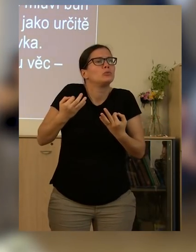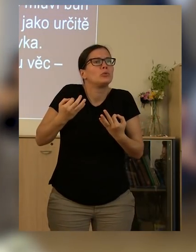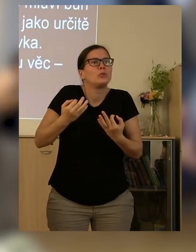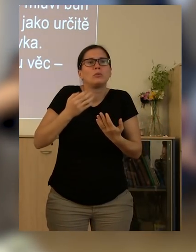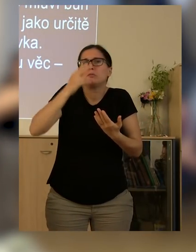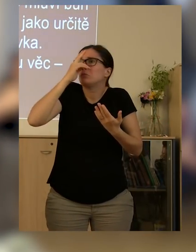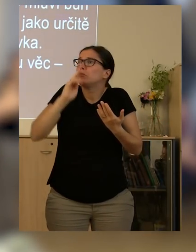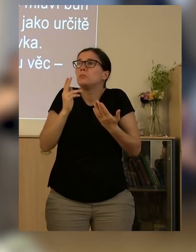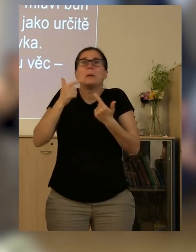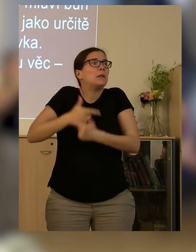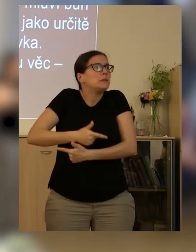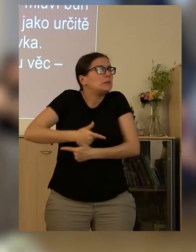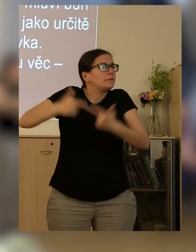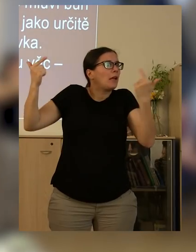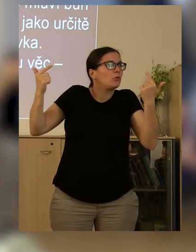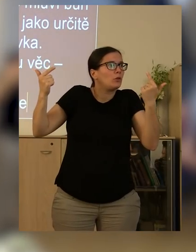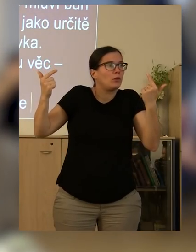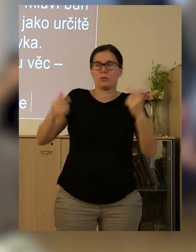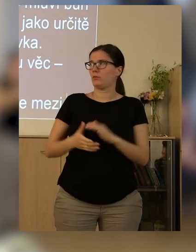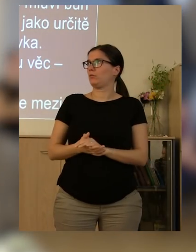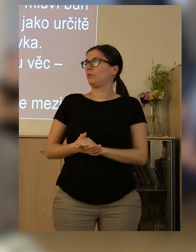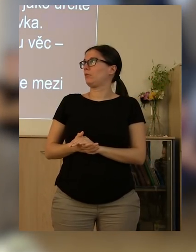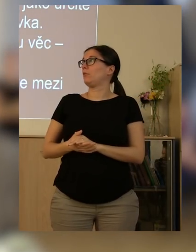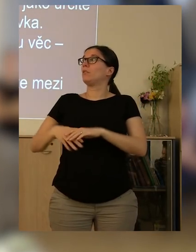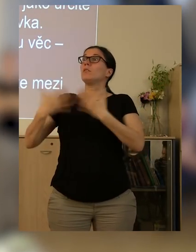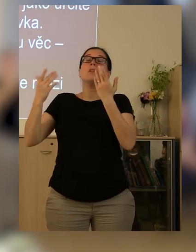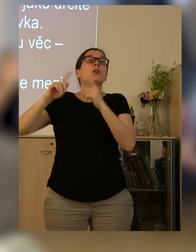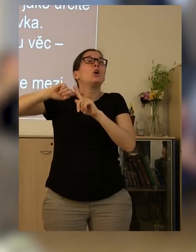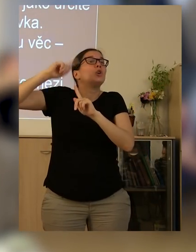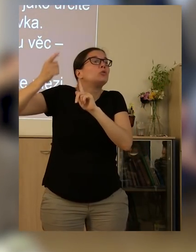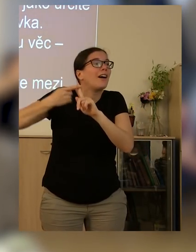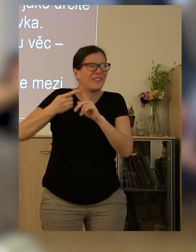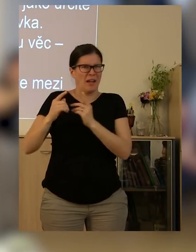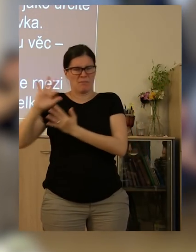To říká žárovka, protože mezi žárovkou a ohněm je velký rozdíl.